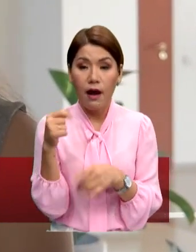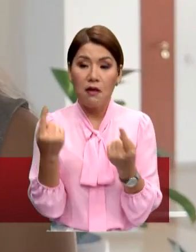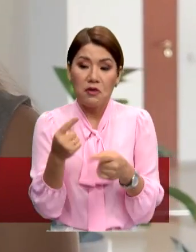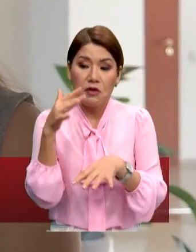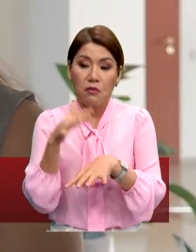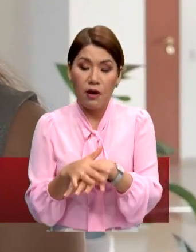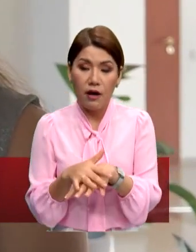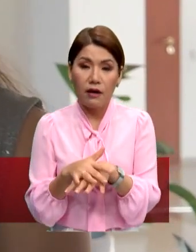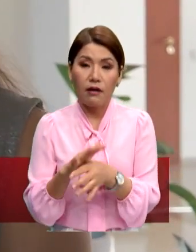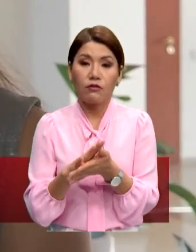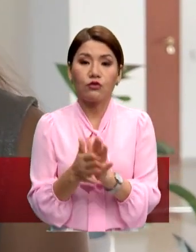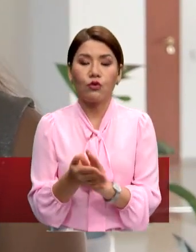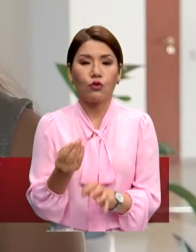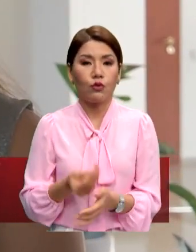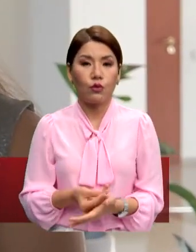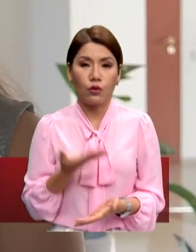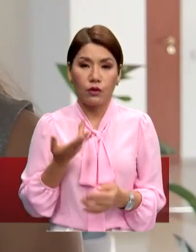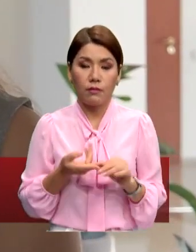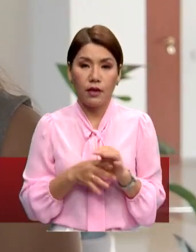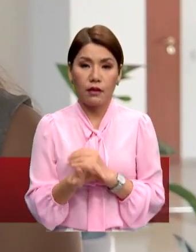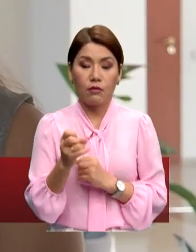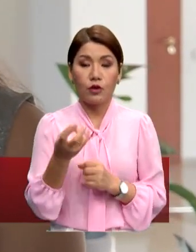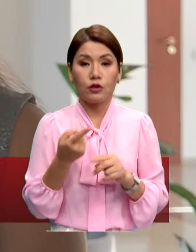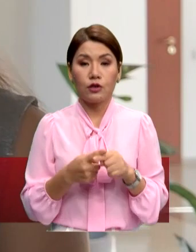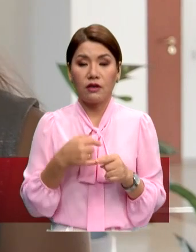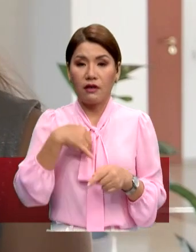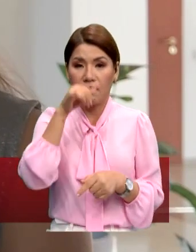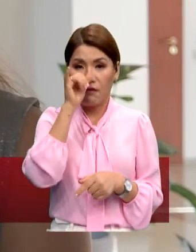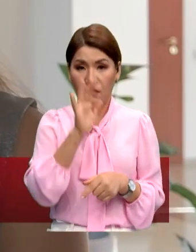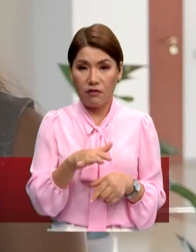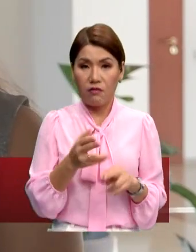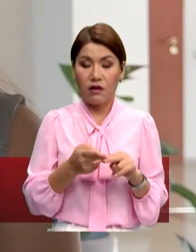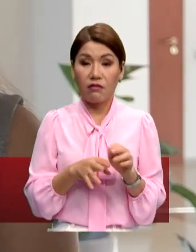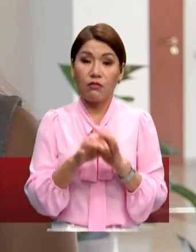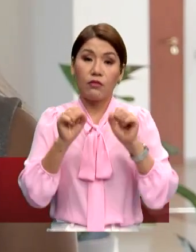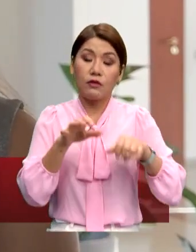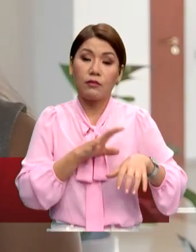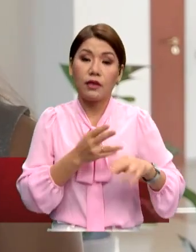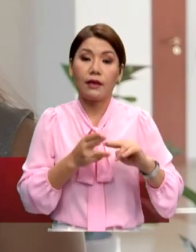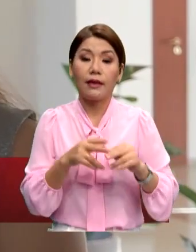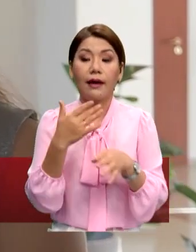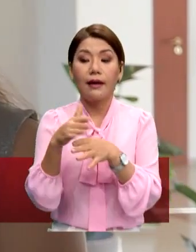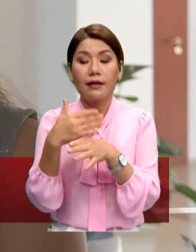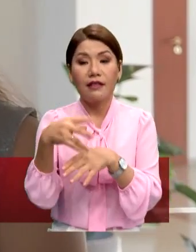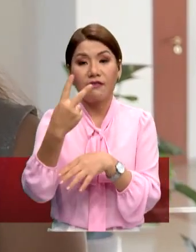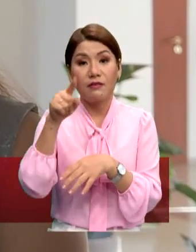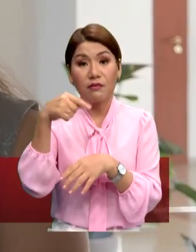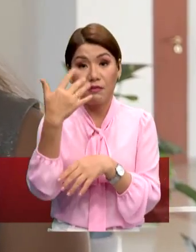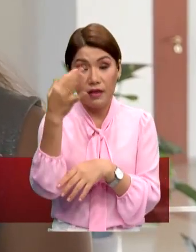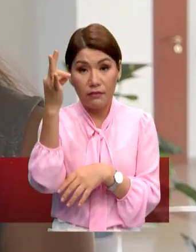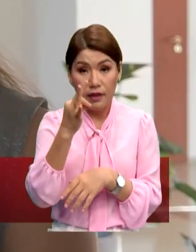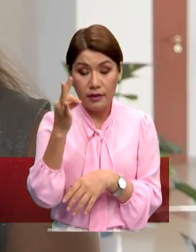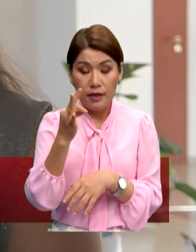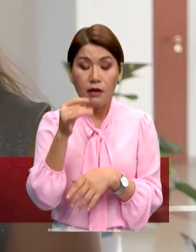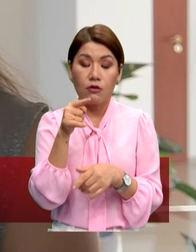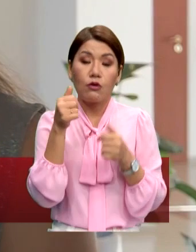под обычные условия – это очень дорого. То есть это, ну, тоже как бы я не потяну, допустим, такое. Возможность того, что кредитование будет 2,5%,